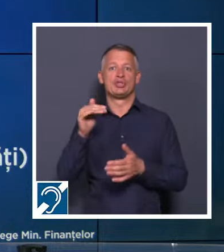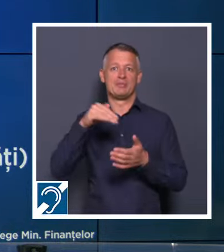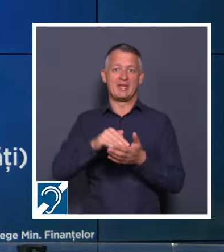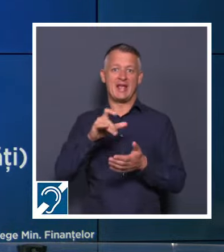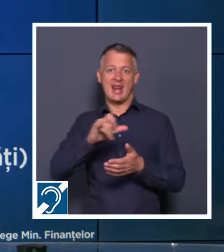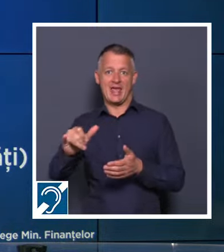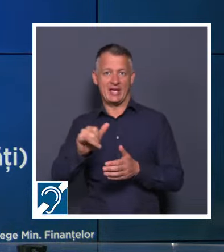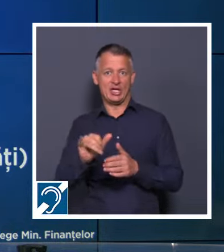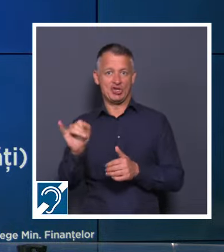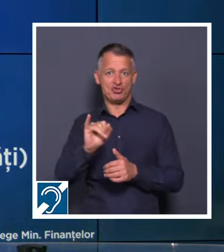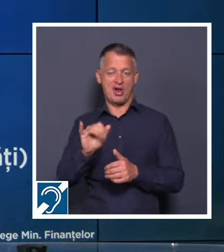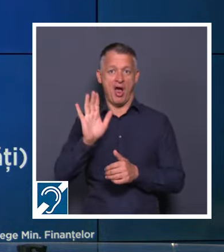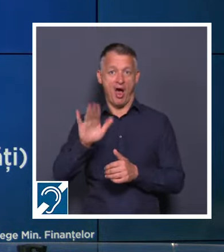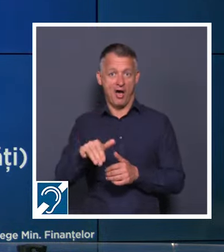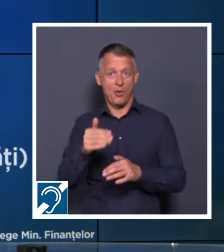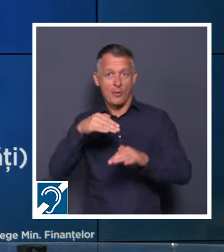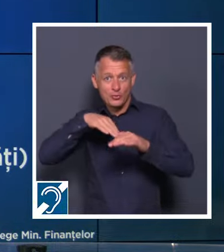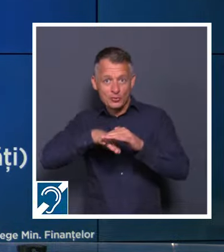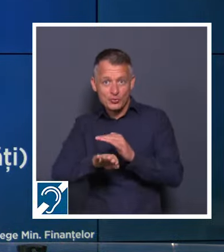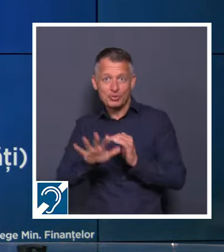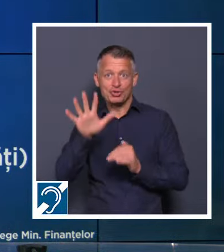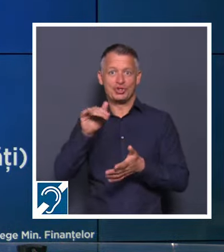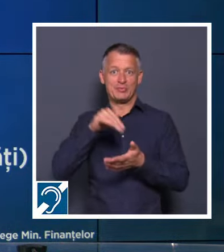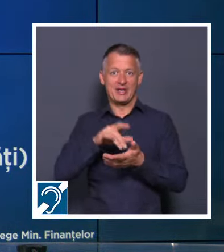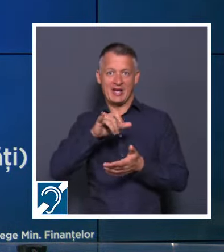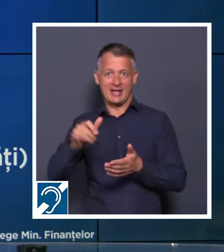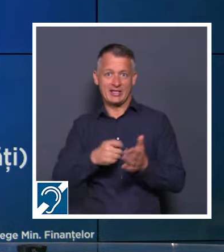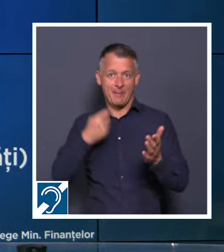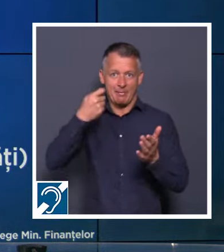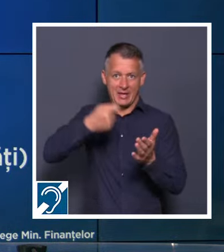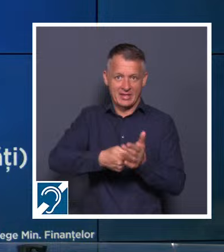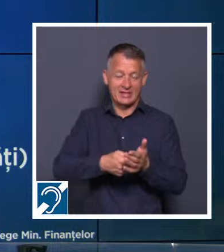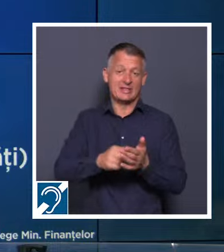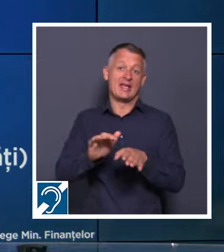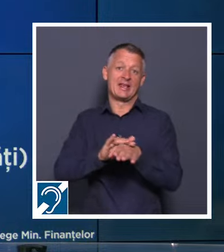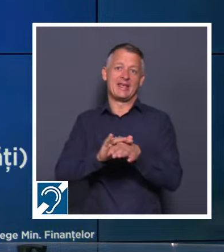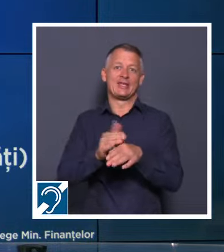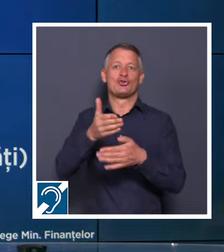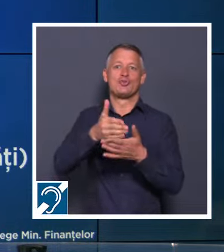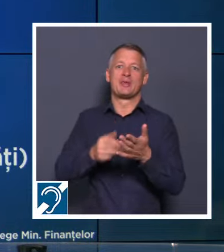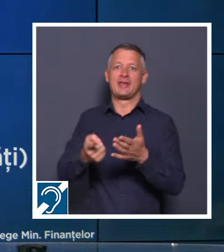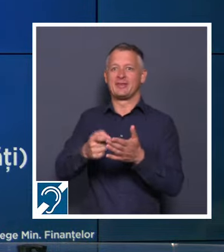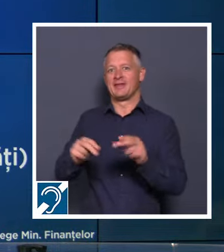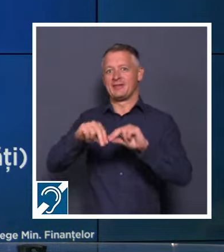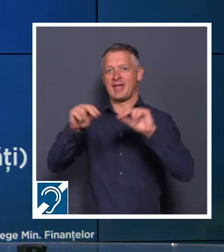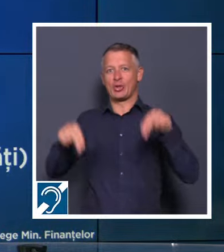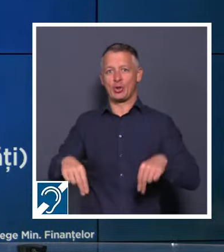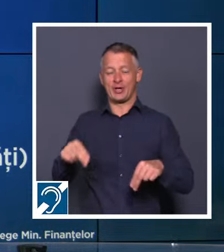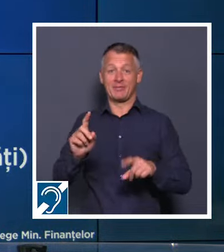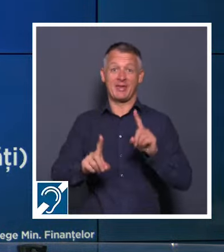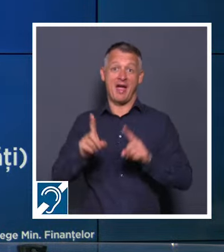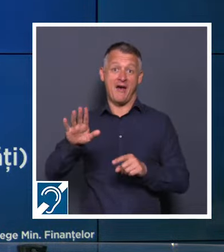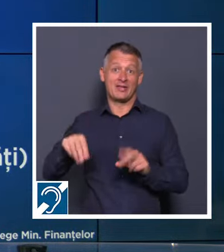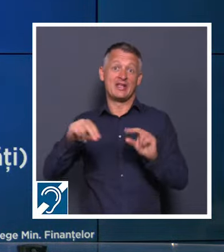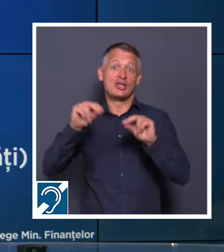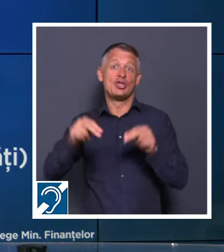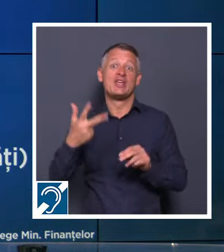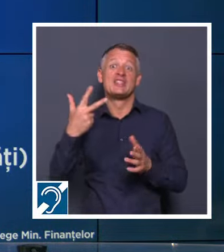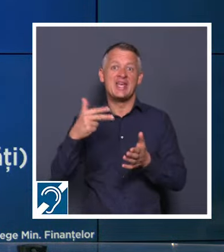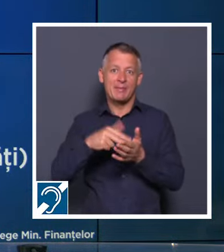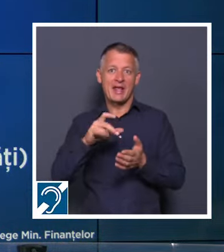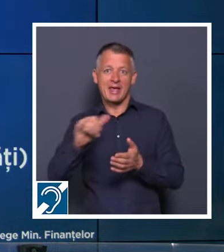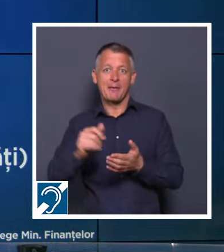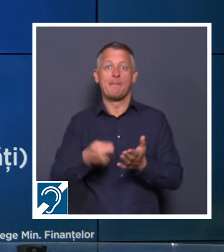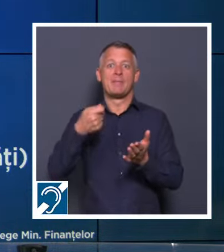de lei. Cei care au restanțe mai mici de 5.000 de lei și le achită sunt iertați de jumătate din datorie. Adică dacă aveți o datorie de 3.000 de